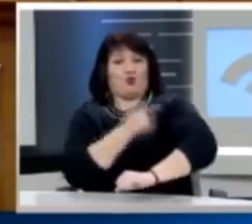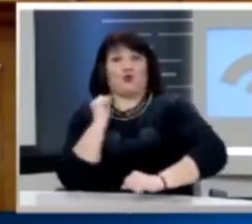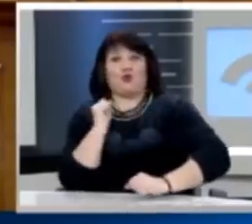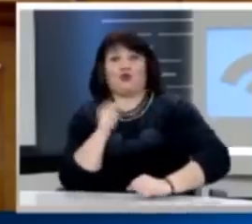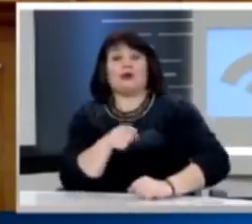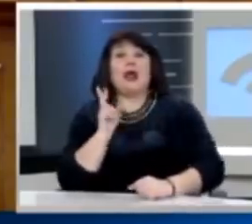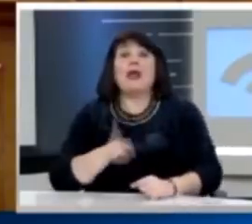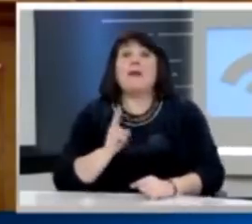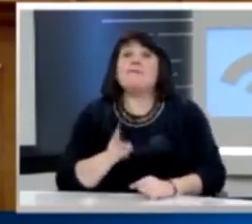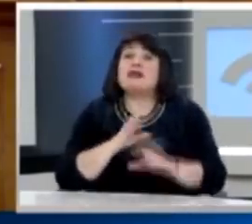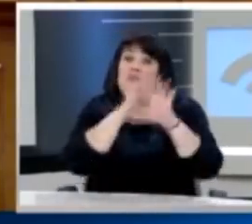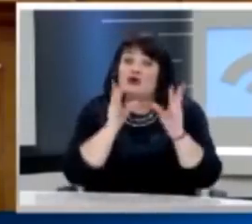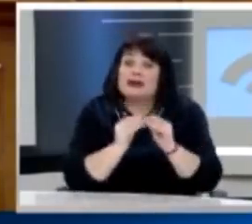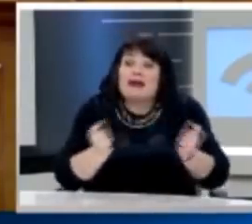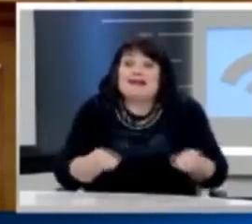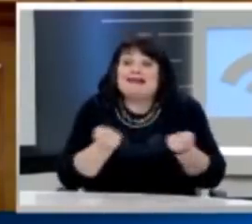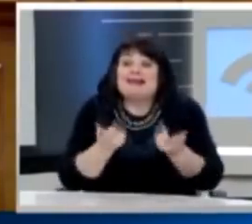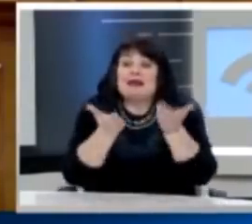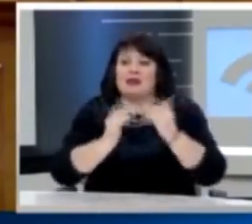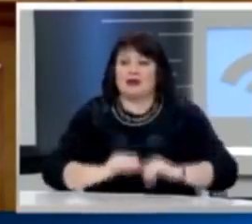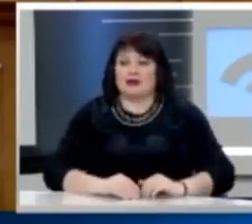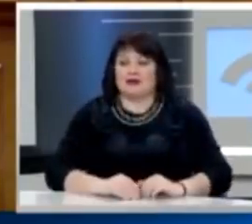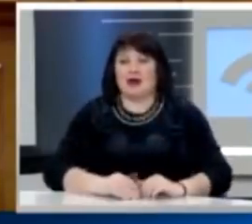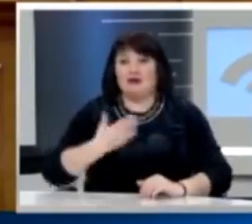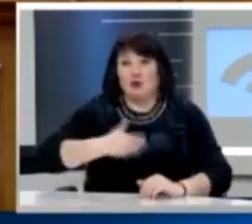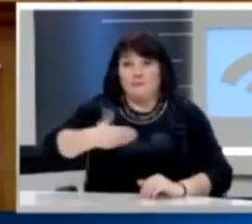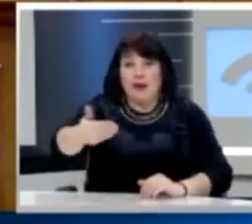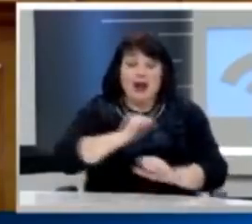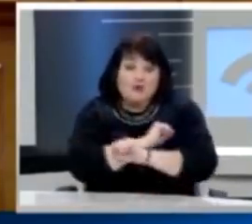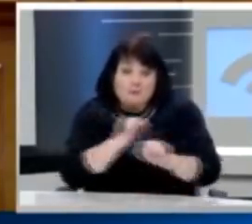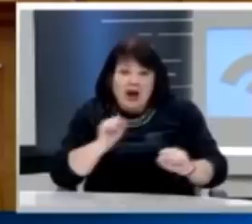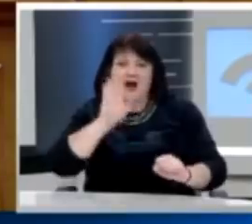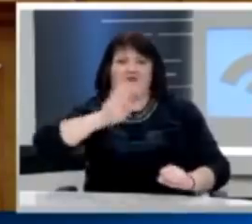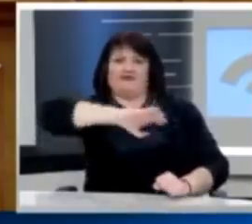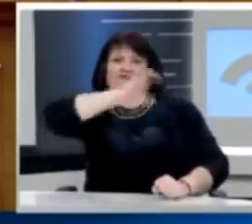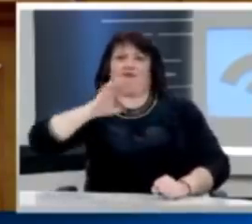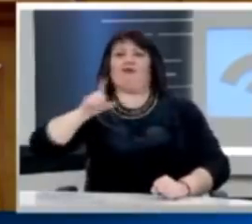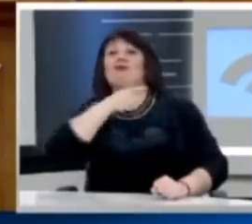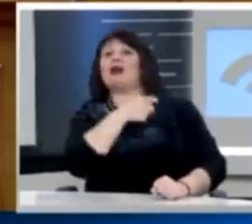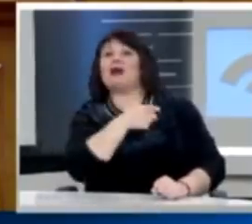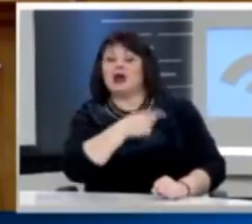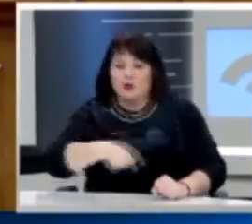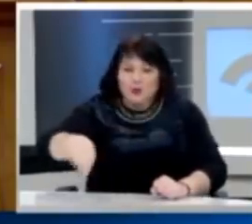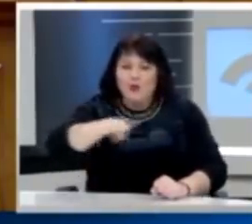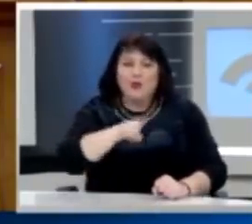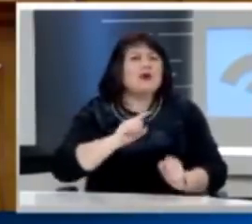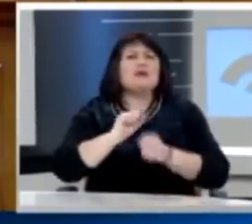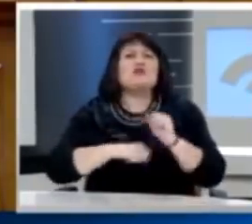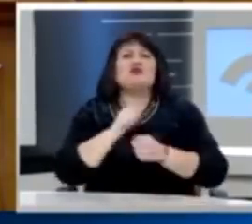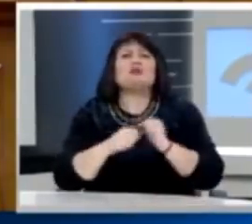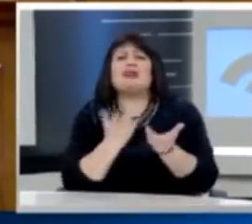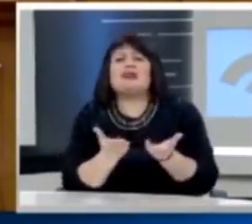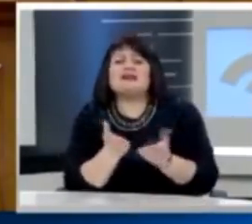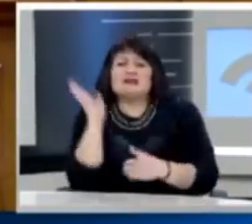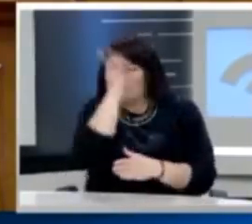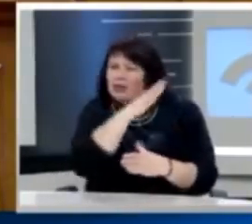των εξελίξεων συνολικά, που ναρκοθετούν το μέλλον των λαών της Βαλκανικής, όλοι σας προσπαθείτε να